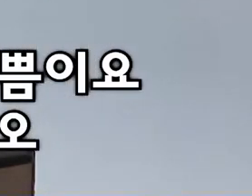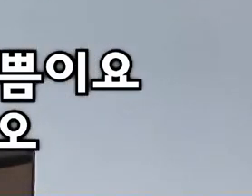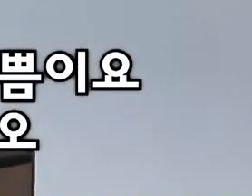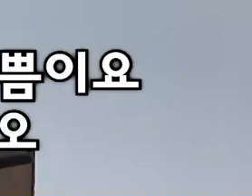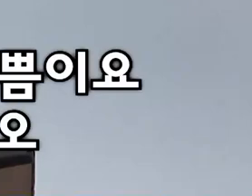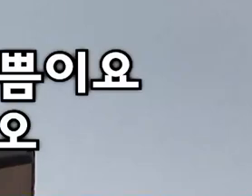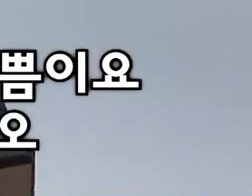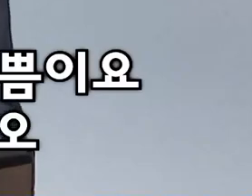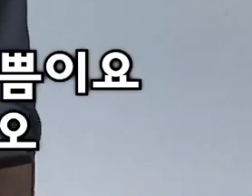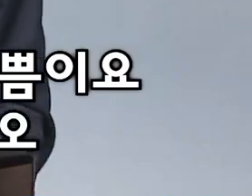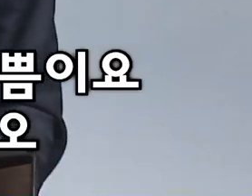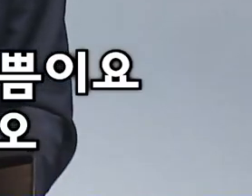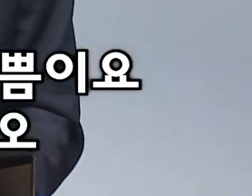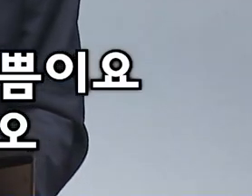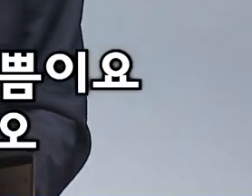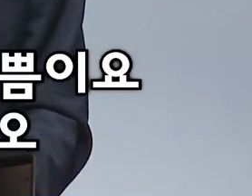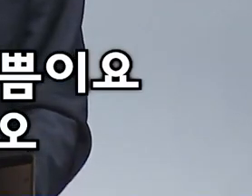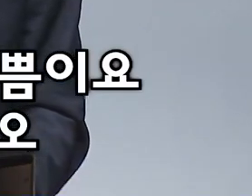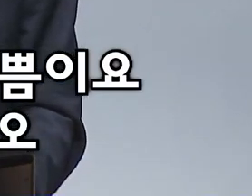사랑이요